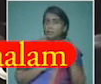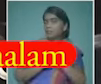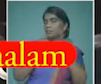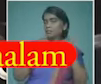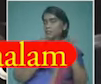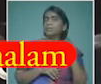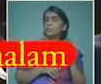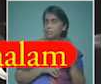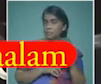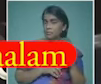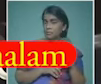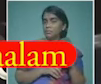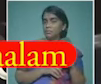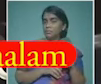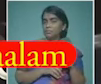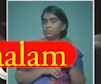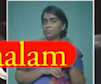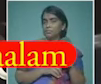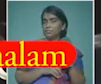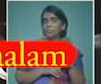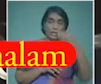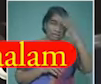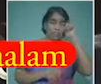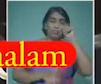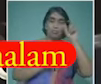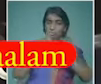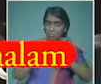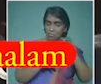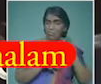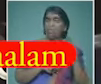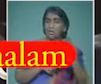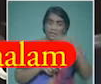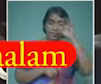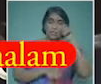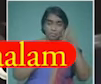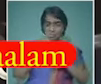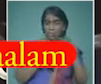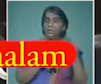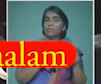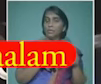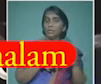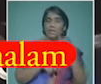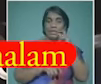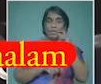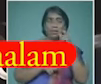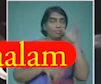நியமித்துக் கொண்டு மிக இரகசியமான முறையிலே அந்த அகழ்வாய்வுகள் முன்னெடுக்கப்படுகின்றன. இந்த முல்லைத்தீவு மாவட்டம் குருந்தூர் மலையிலே